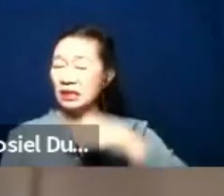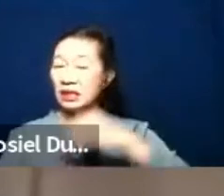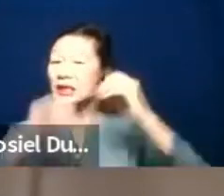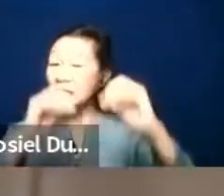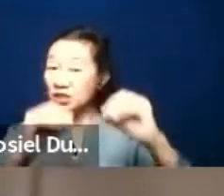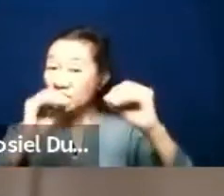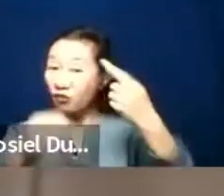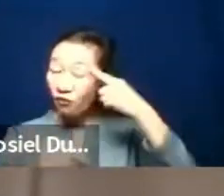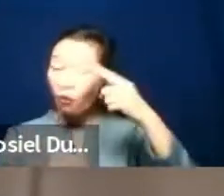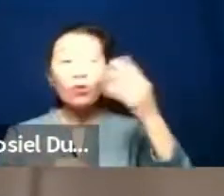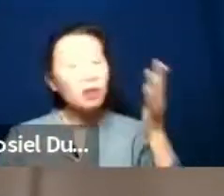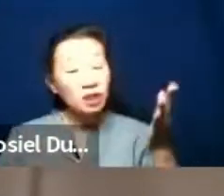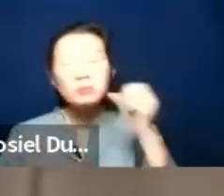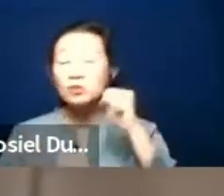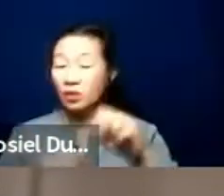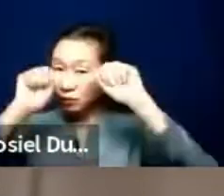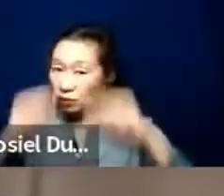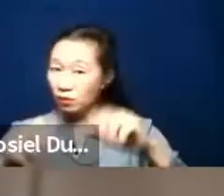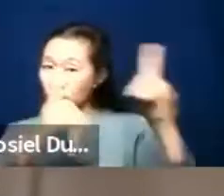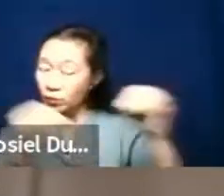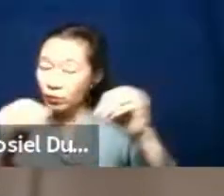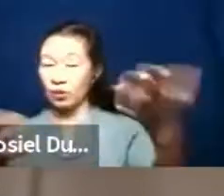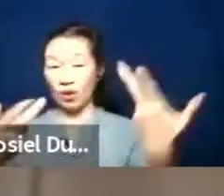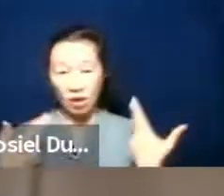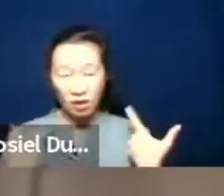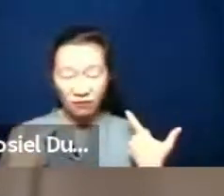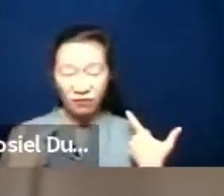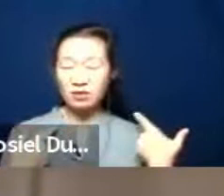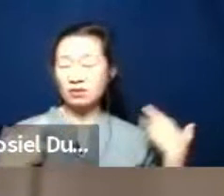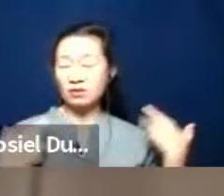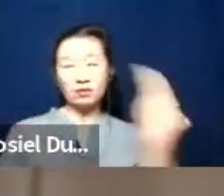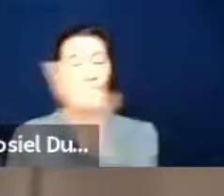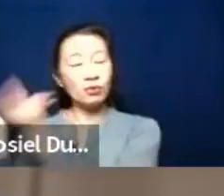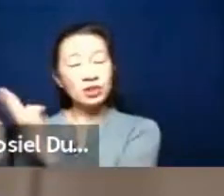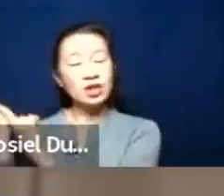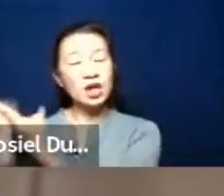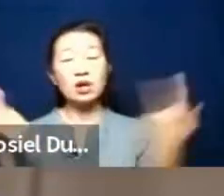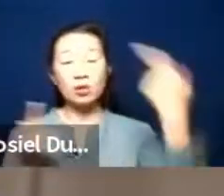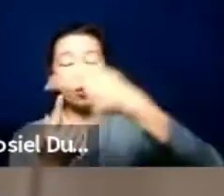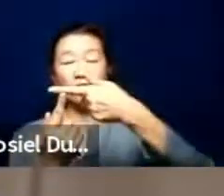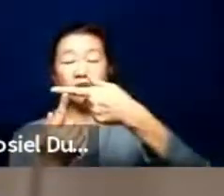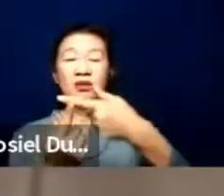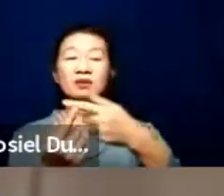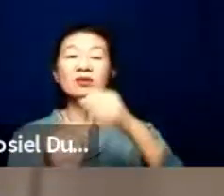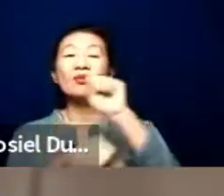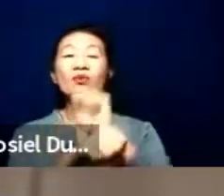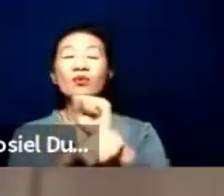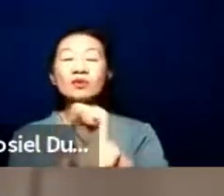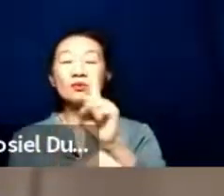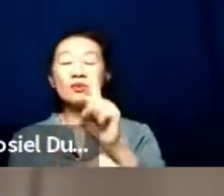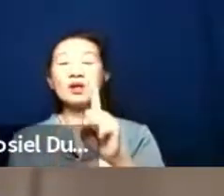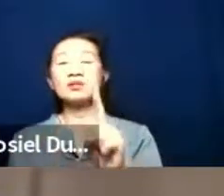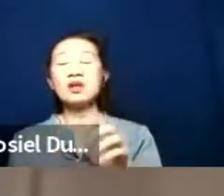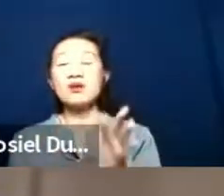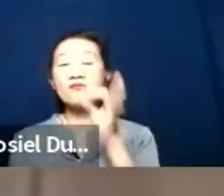sa kanya para ma-achieve niya or maabot niya yung goal niya na magtrabaho sa isang